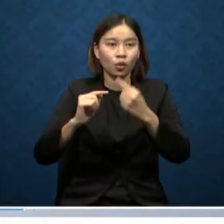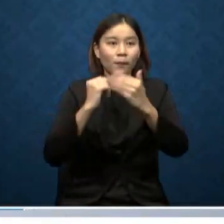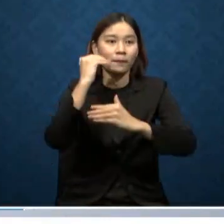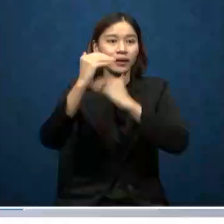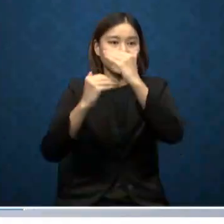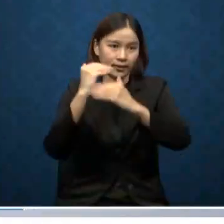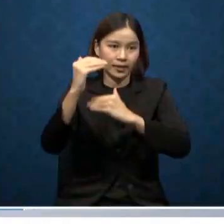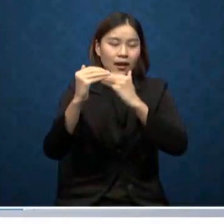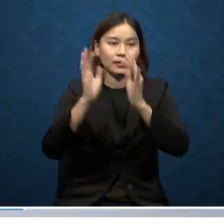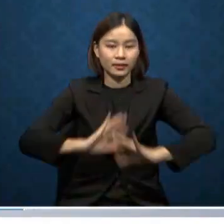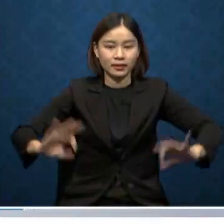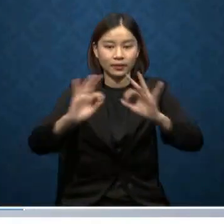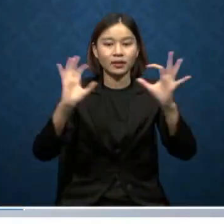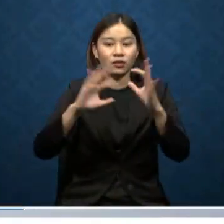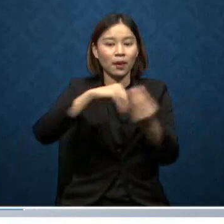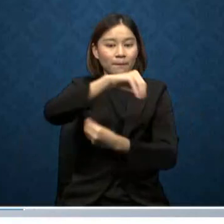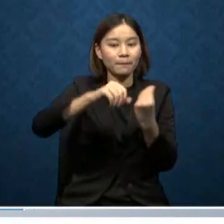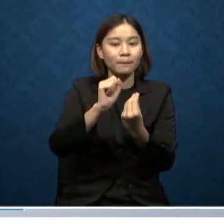าเกม hand sounds